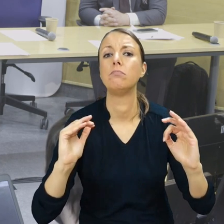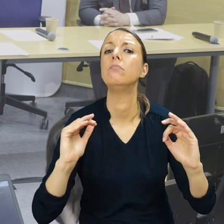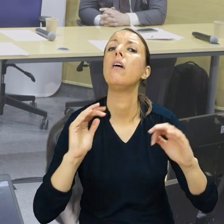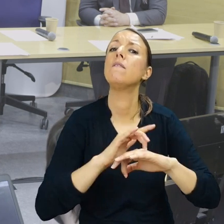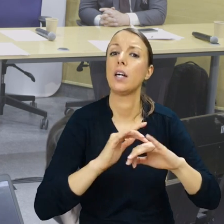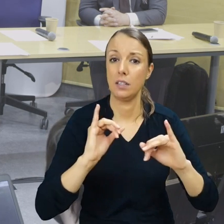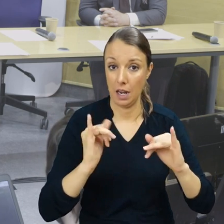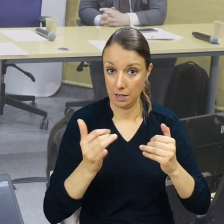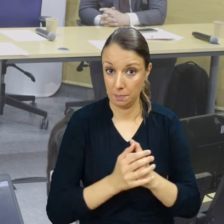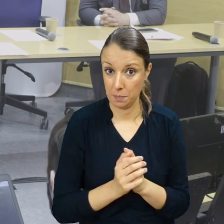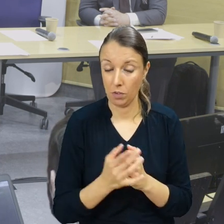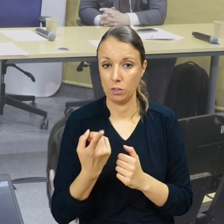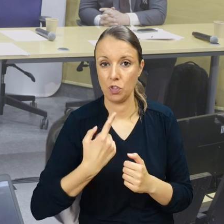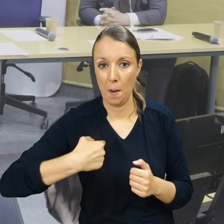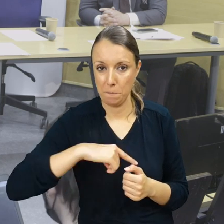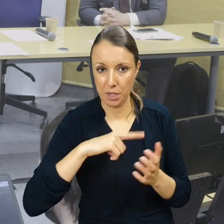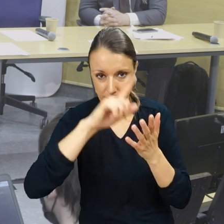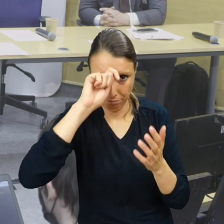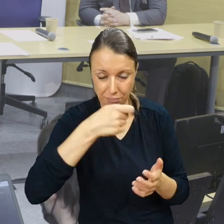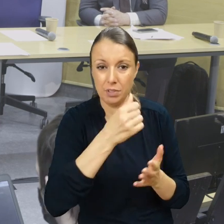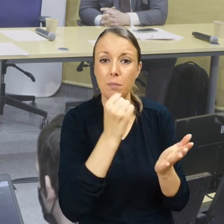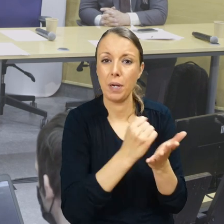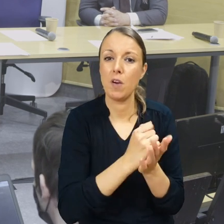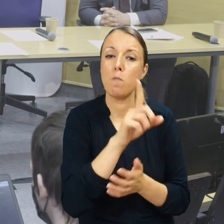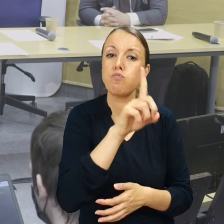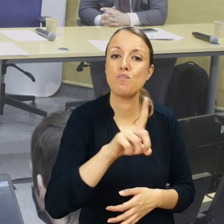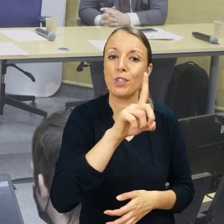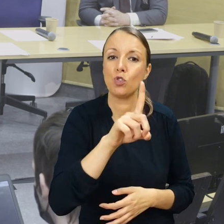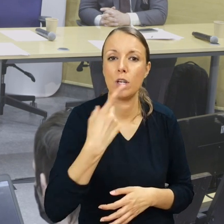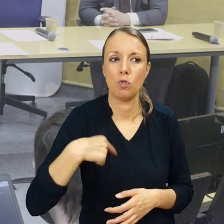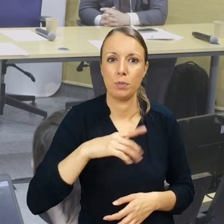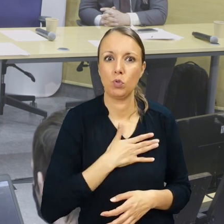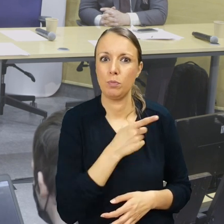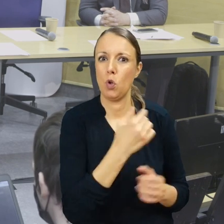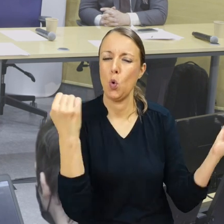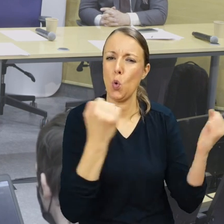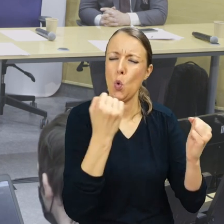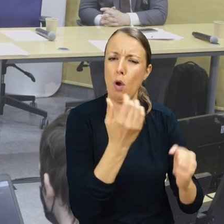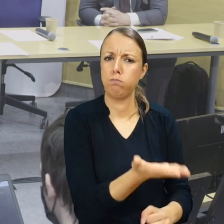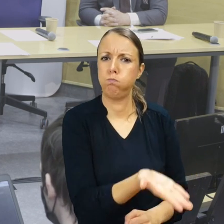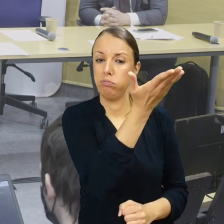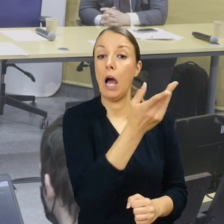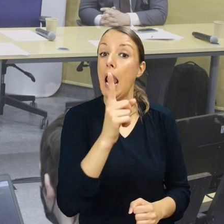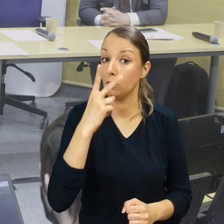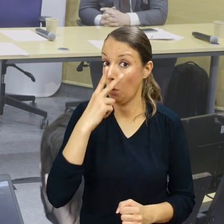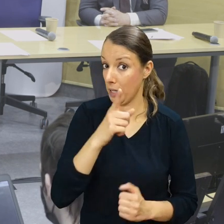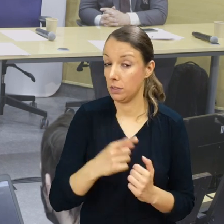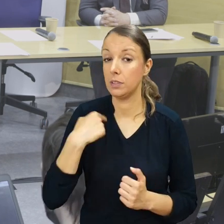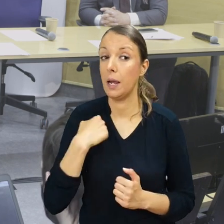pojęciu sprawy publicznej pewną wagę. Tylko zobacz, jeżeli ja nazywam